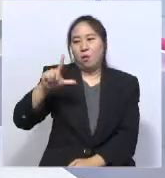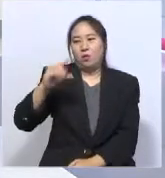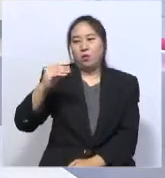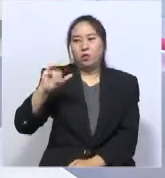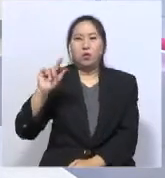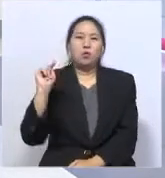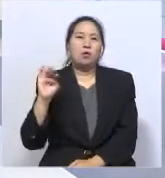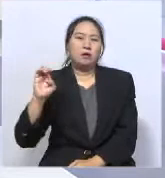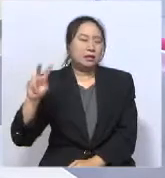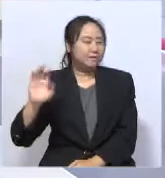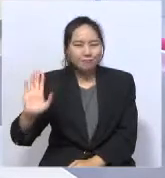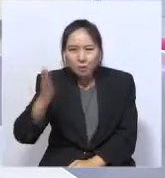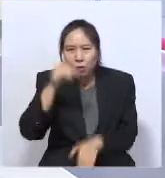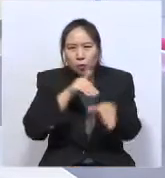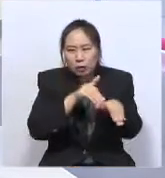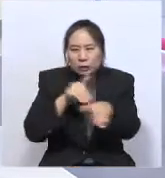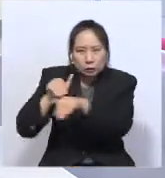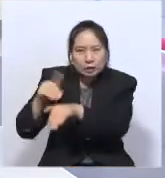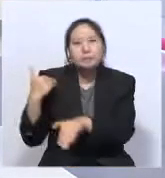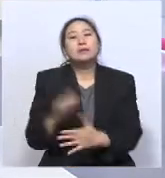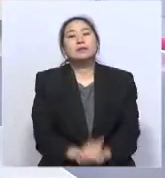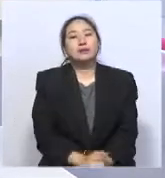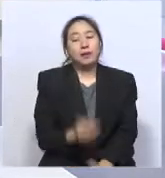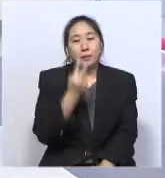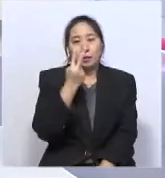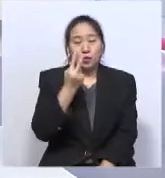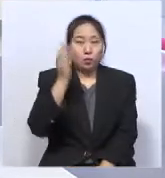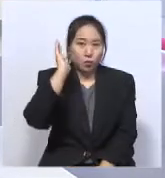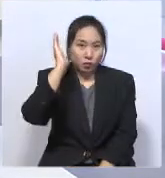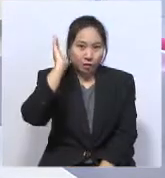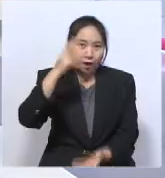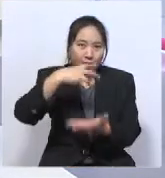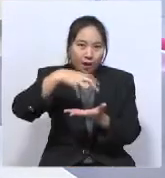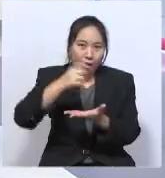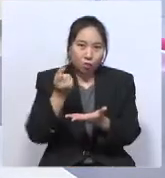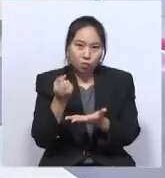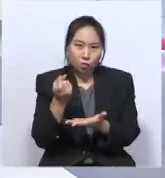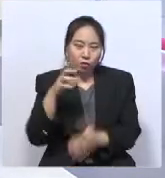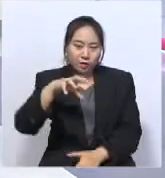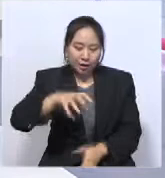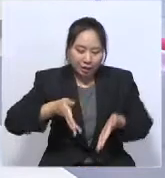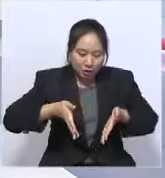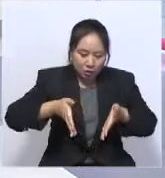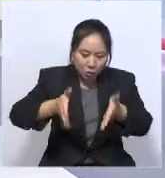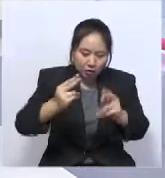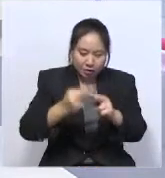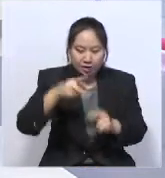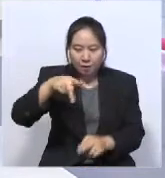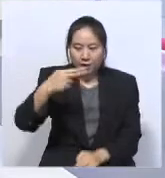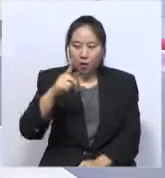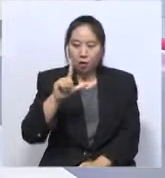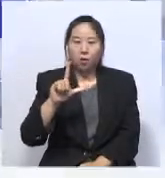จรเนี่ยแน่นอนติดขัดนะครับไปติดตามนะครับบรรยากาศกับคุณเสกสมแจ้งจิตรายงานสดนะครับมาจากที่ถนนพหลโยธินจังหวัดสระ